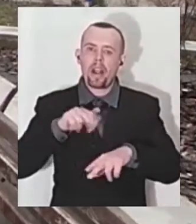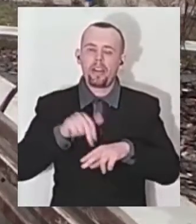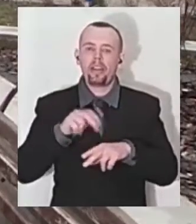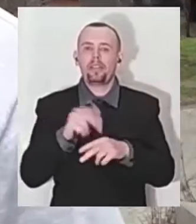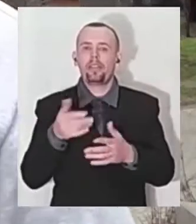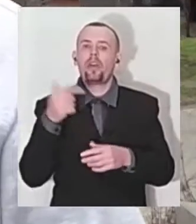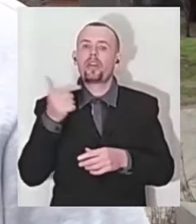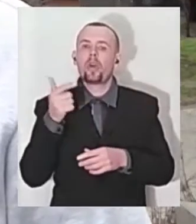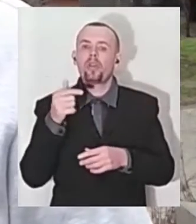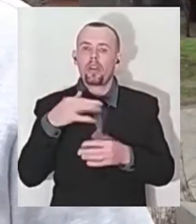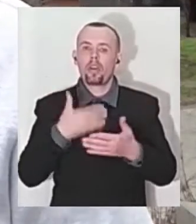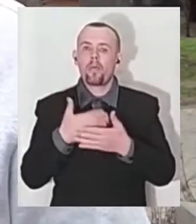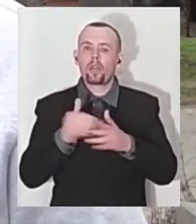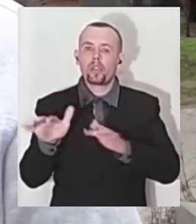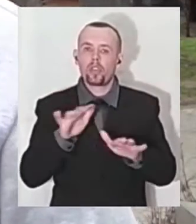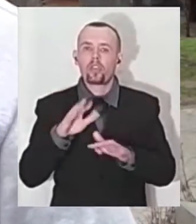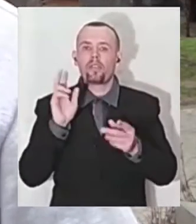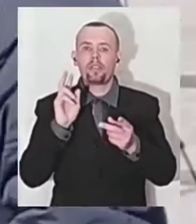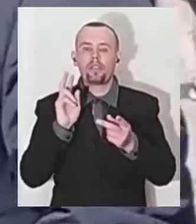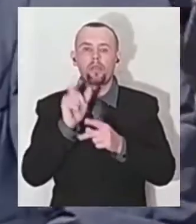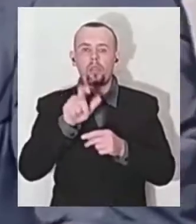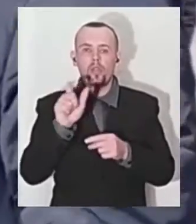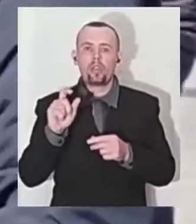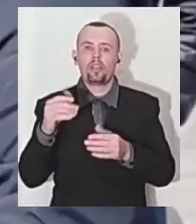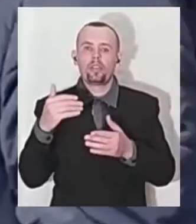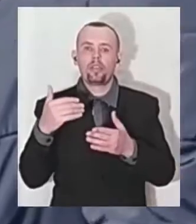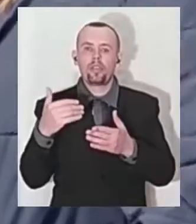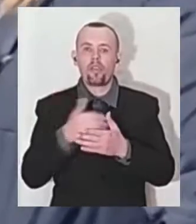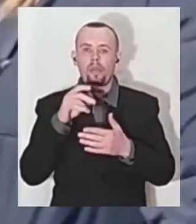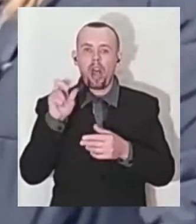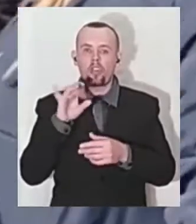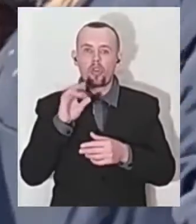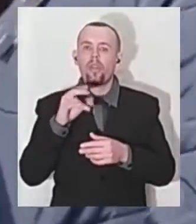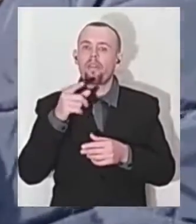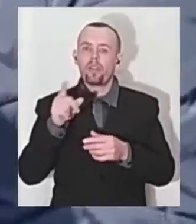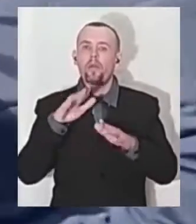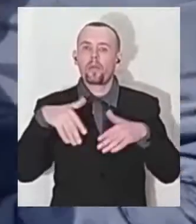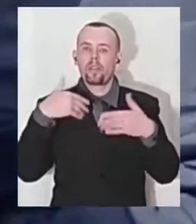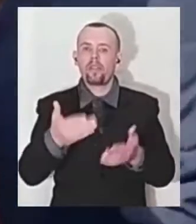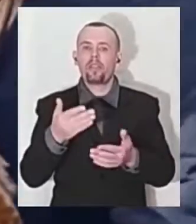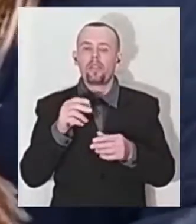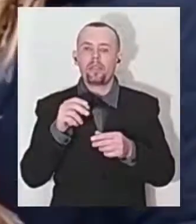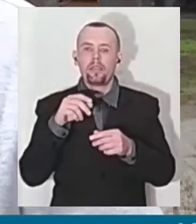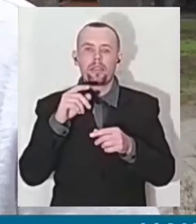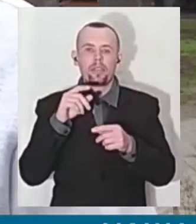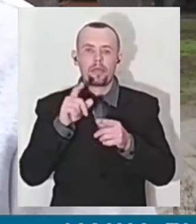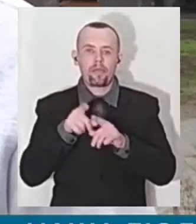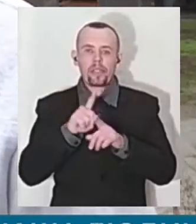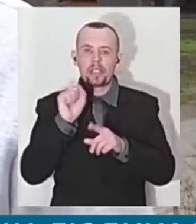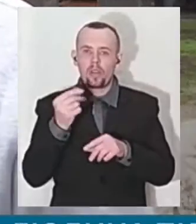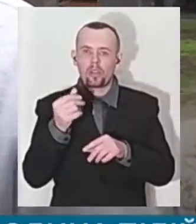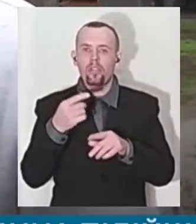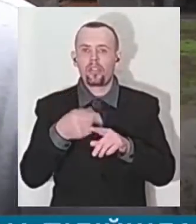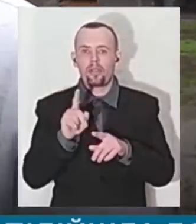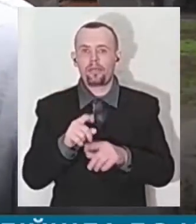громадський діяч. Зустрів двох людей з совами на узбережжі лонжерону. Каже, вони пропонували перехожим фотографуватися за гроші з птахами. Наш